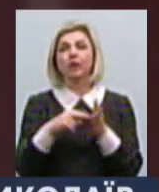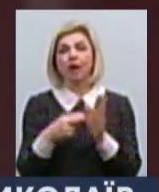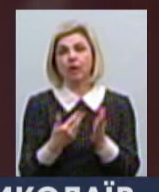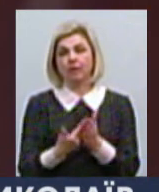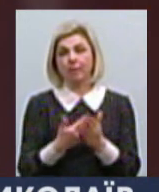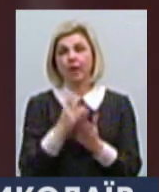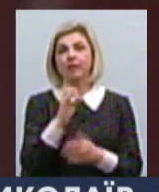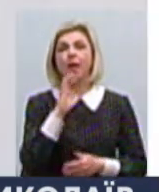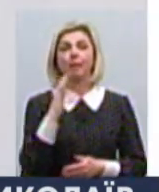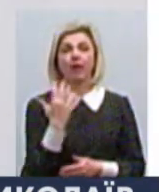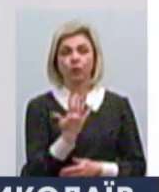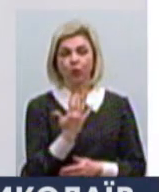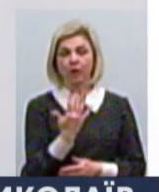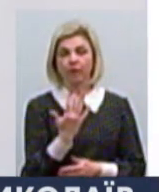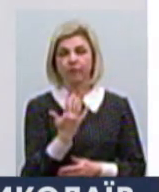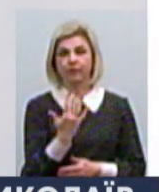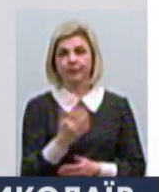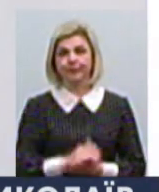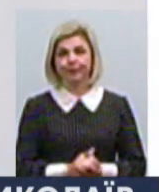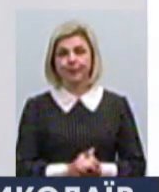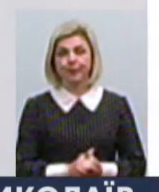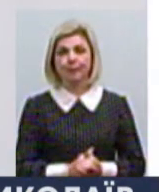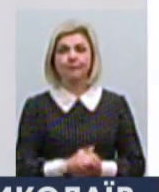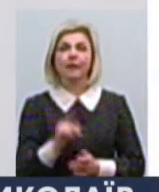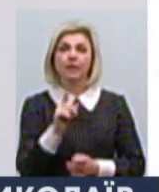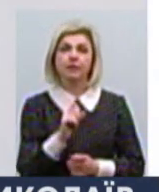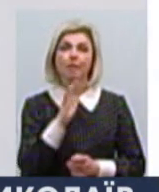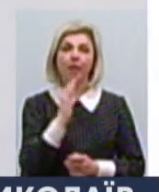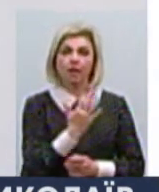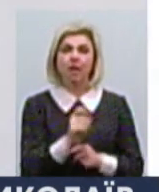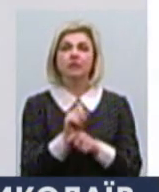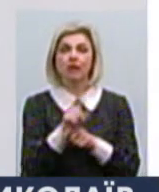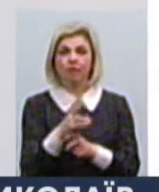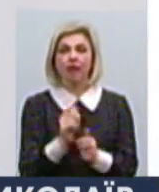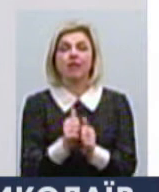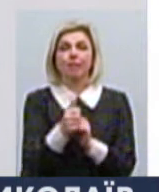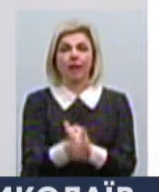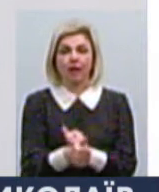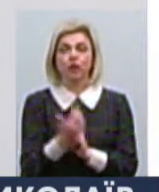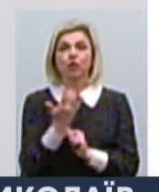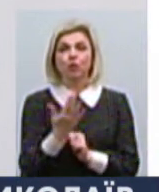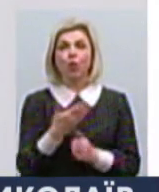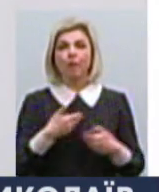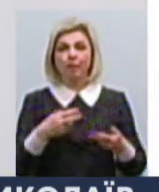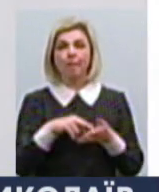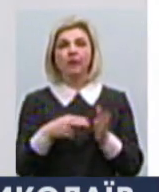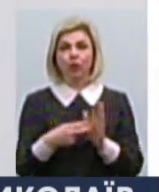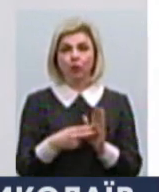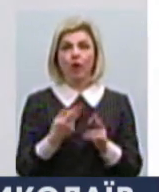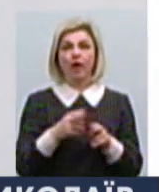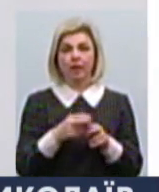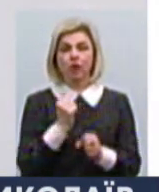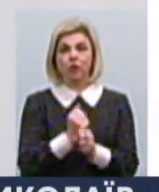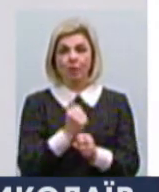5 років, вакцина там, начебто, чи за 3, чи за 5 років замовляється наперед. Скільки ми плануємо зробити